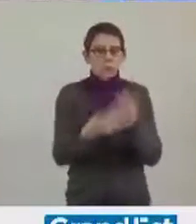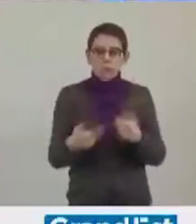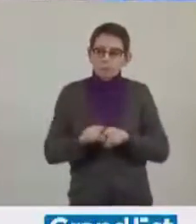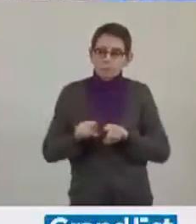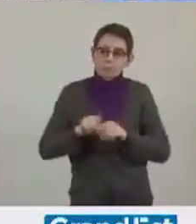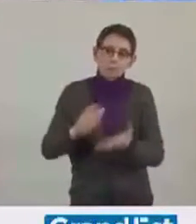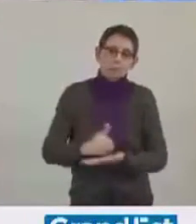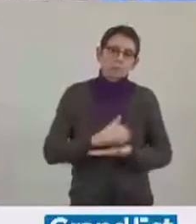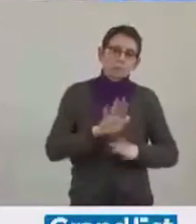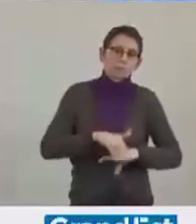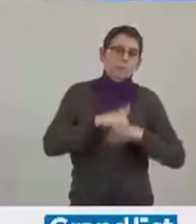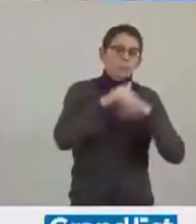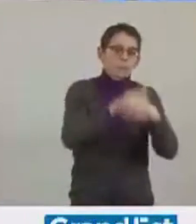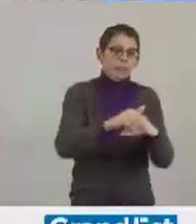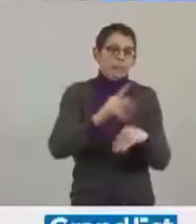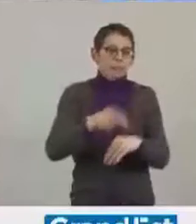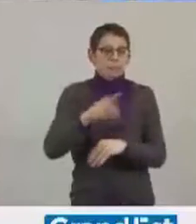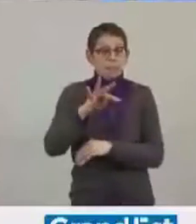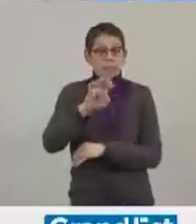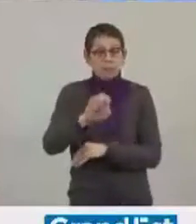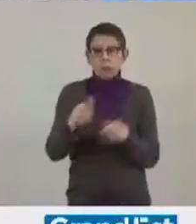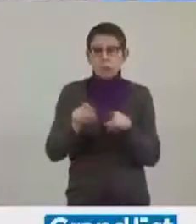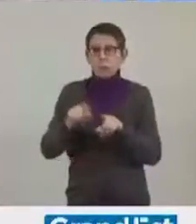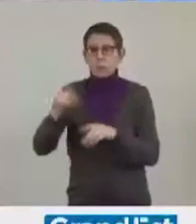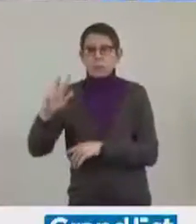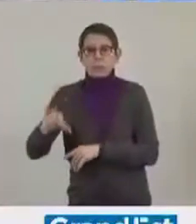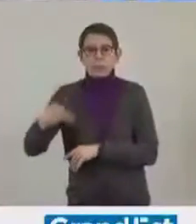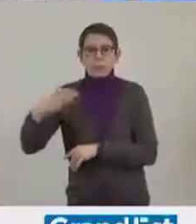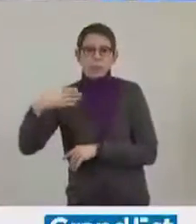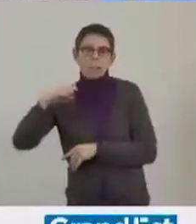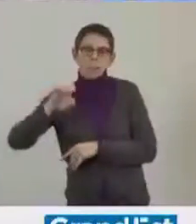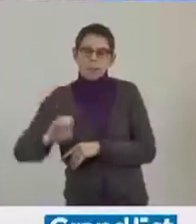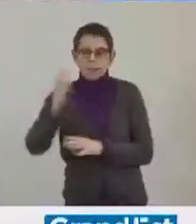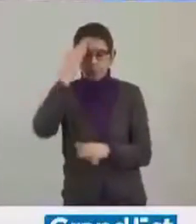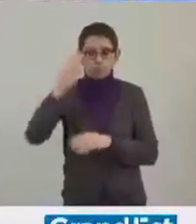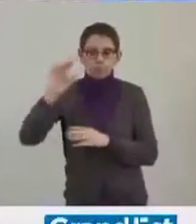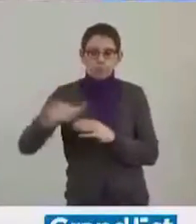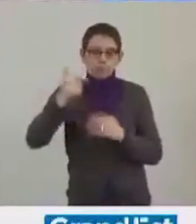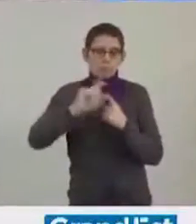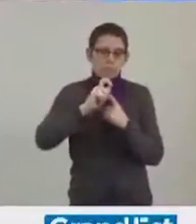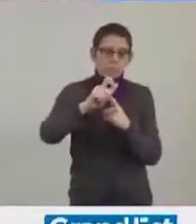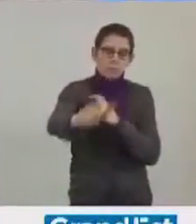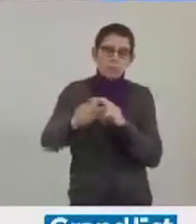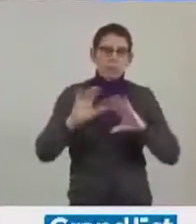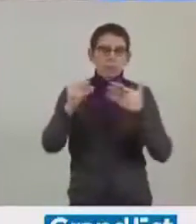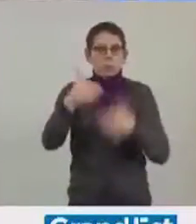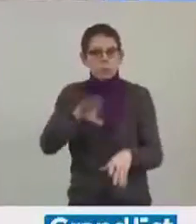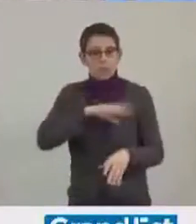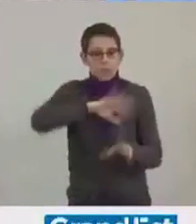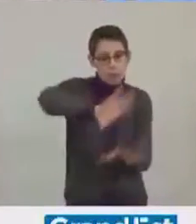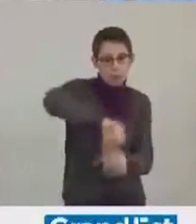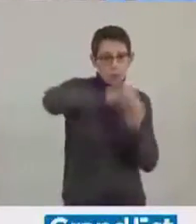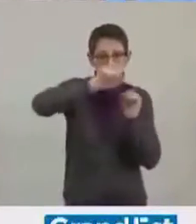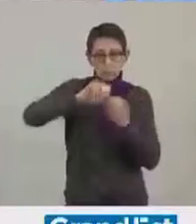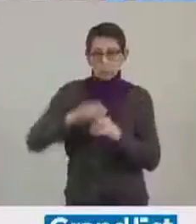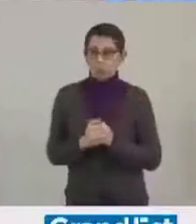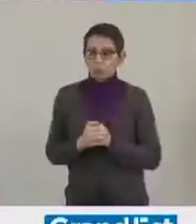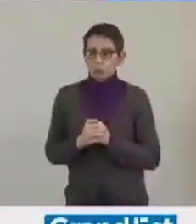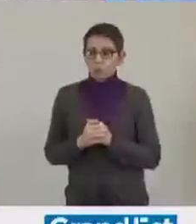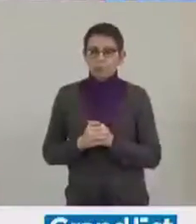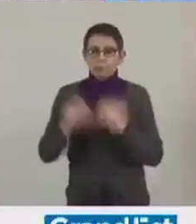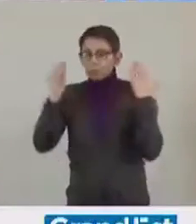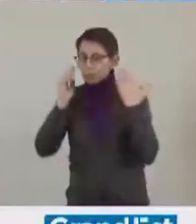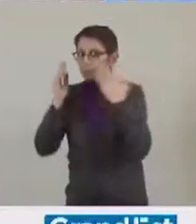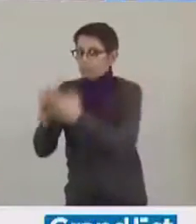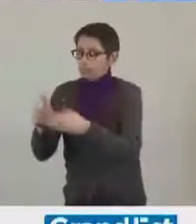soutenir les TPE et PME primo-innovantes dans leur première démarche, notamment à travers les recrutements. Plus spécifiquement,